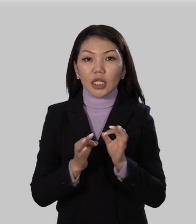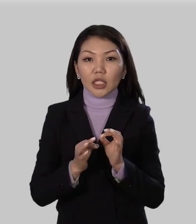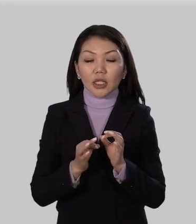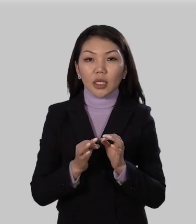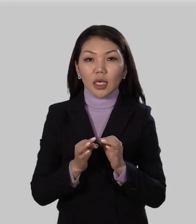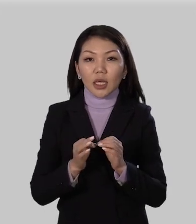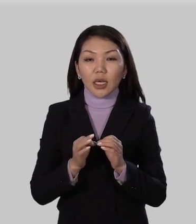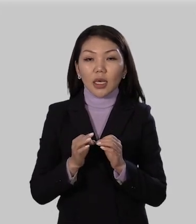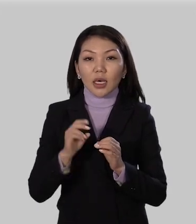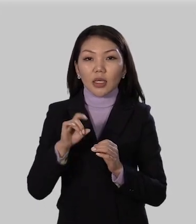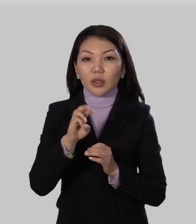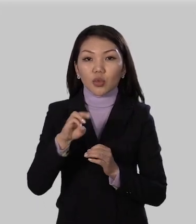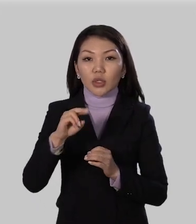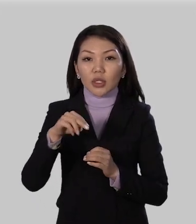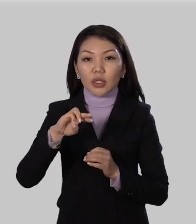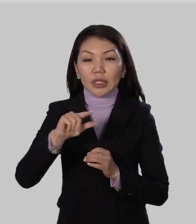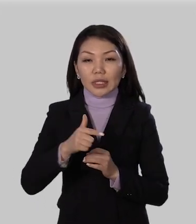Лишнее – разбудить утром.